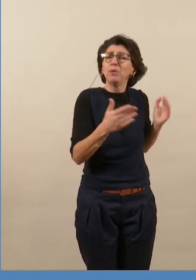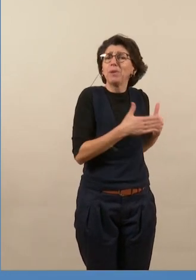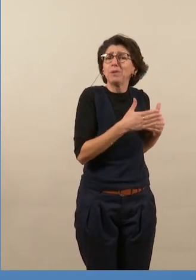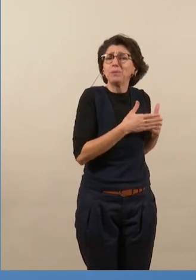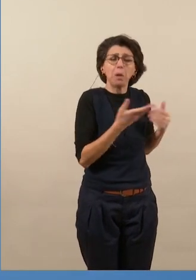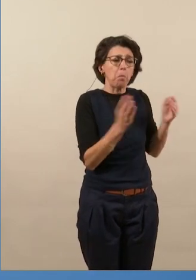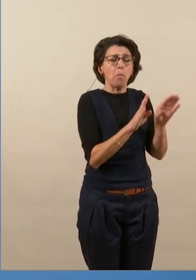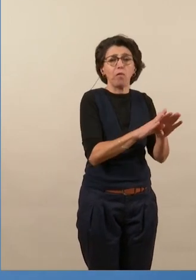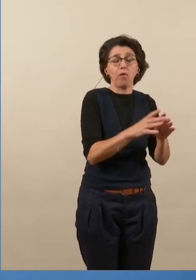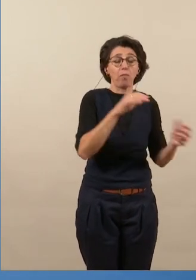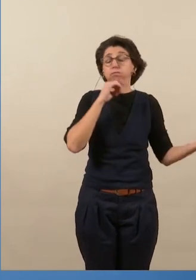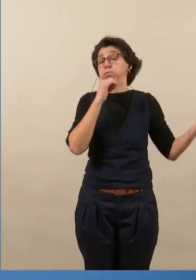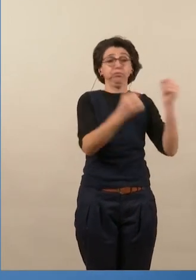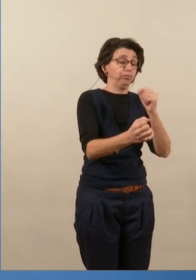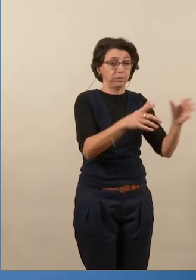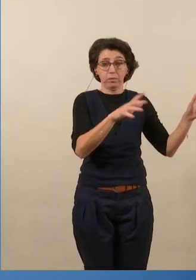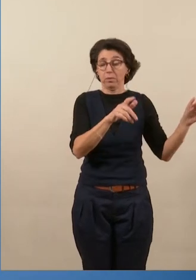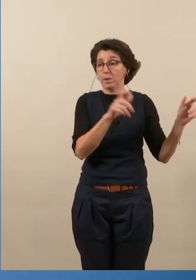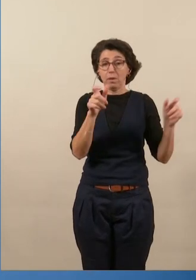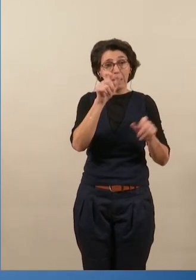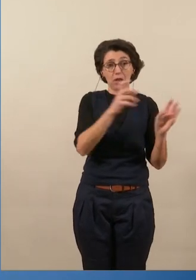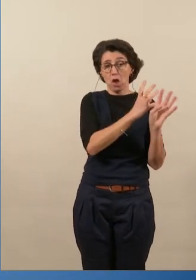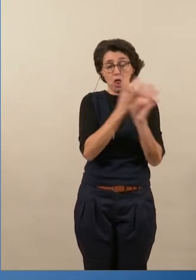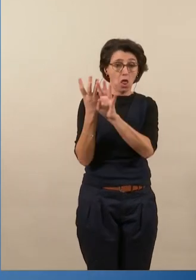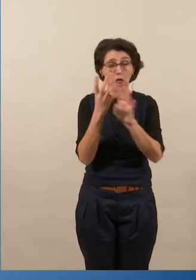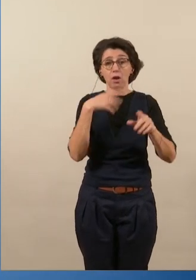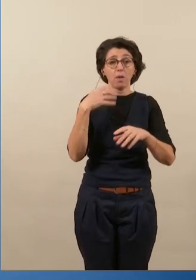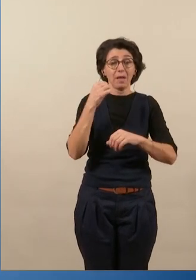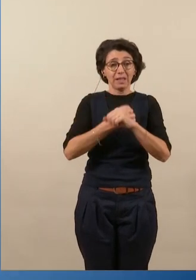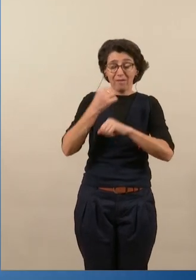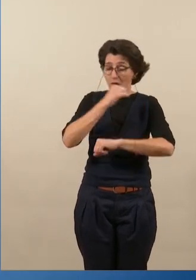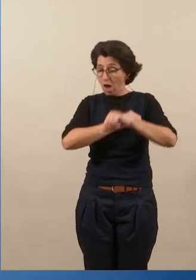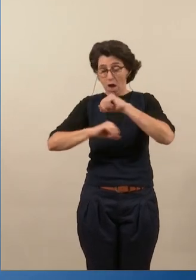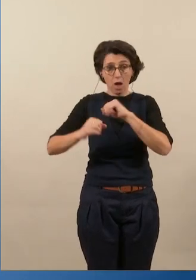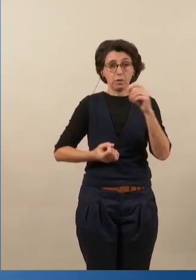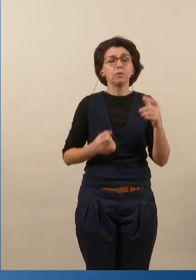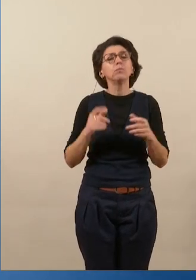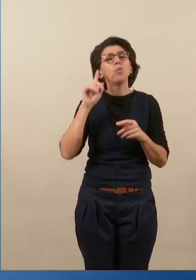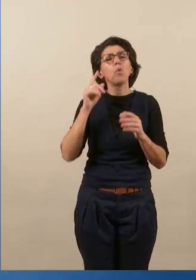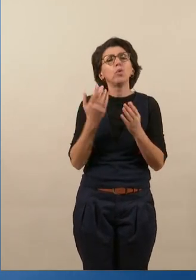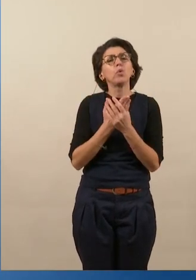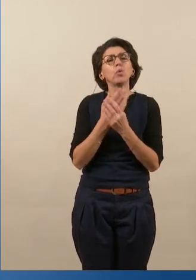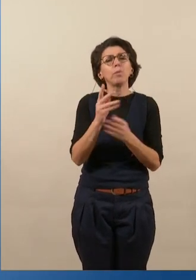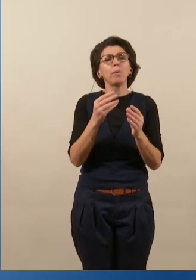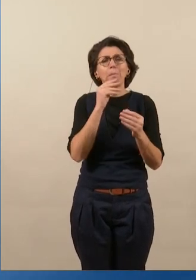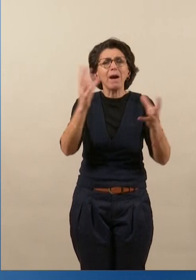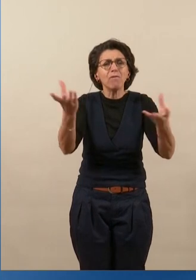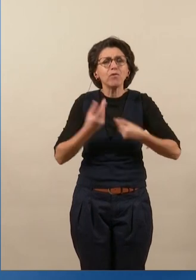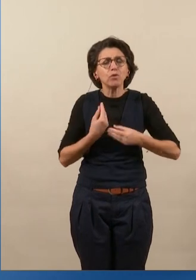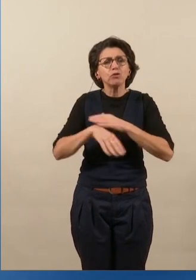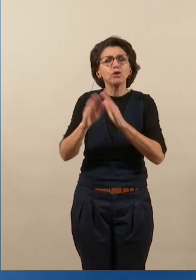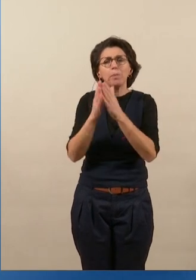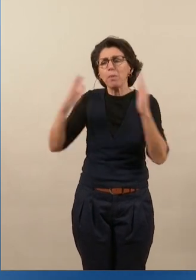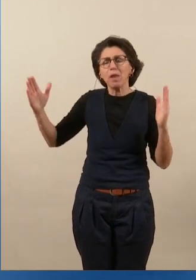et la réorganisation de personnel parce que votre document bienvenu en bibliothèque qui était clair à